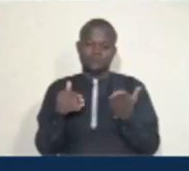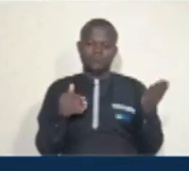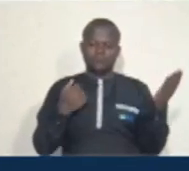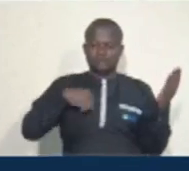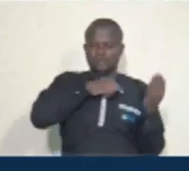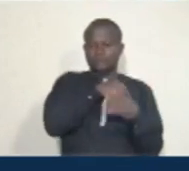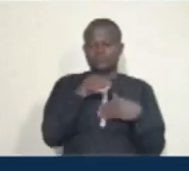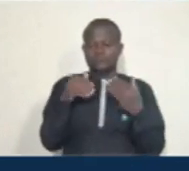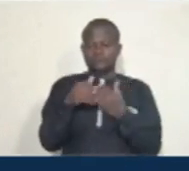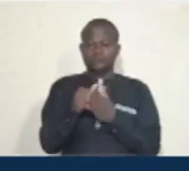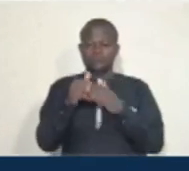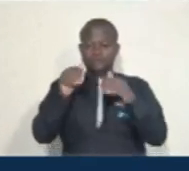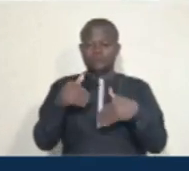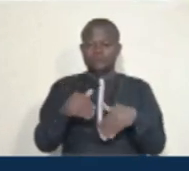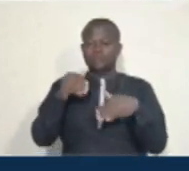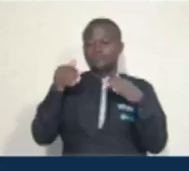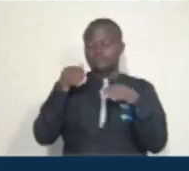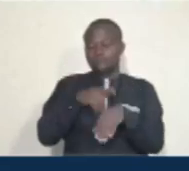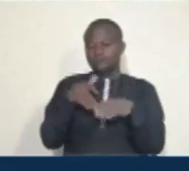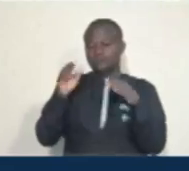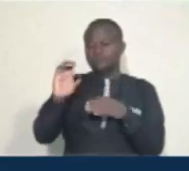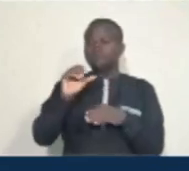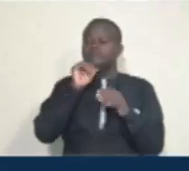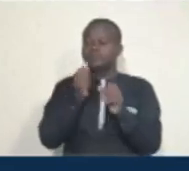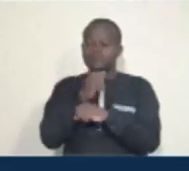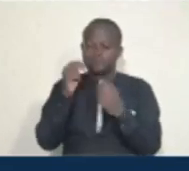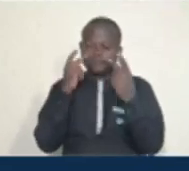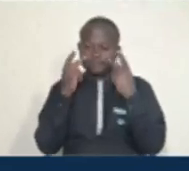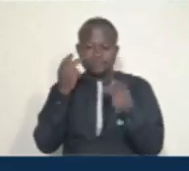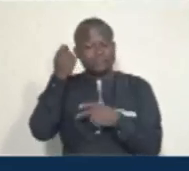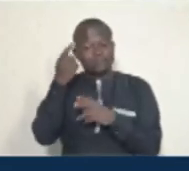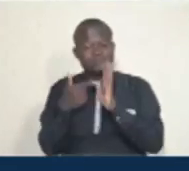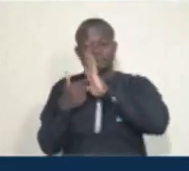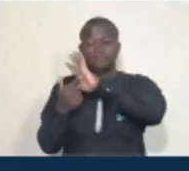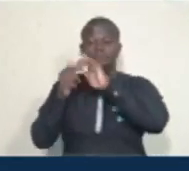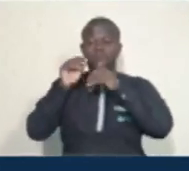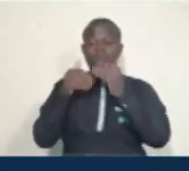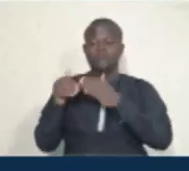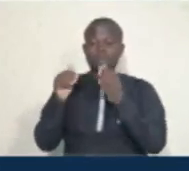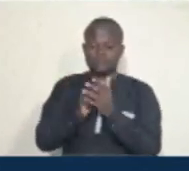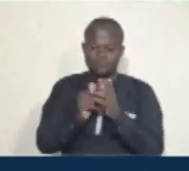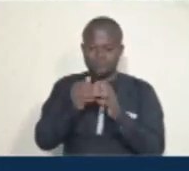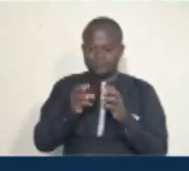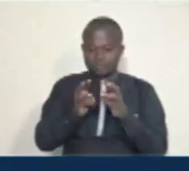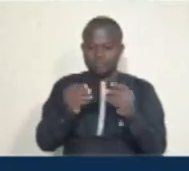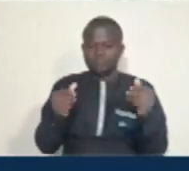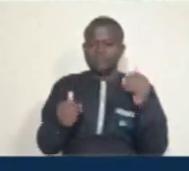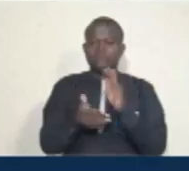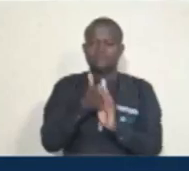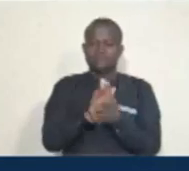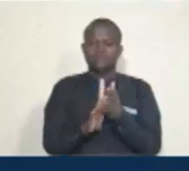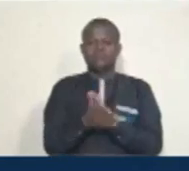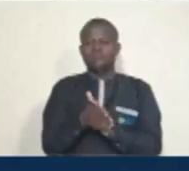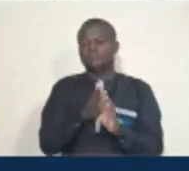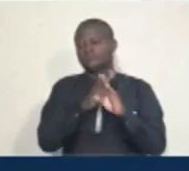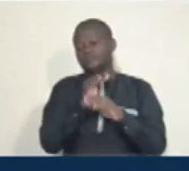C naho ntabwo hagishoboka kuboneka. Rero biragaragara ko igisigaye kandi nacyo kisubizo kirambye cyanyuma no